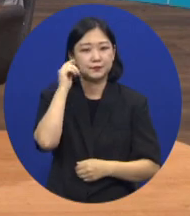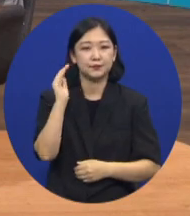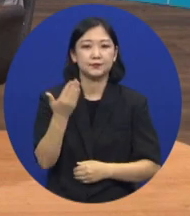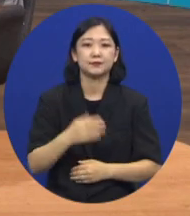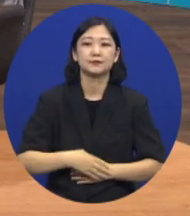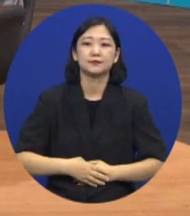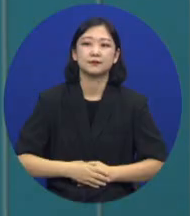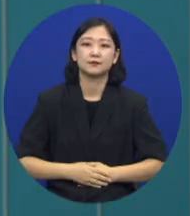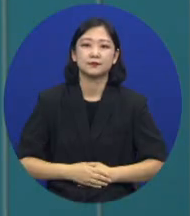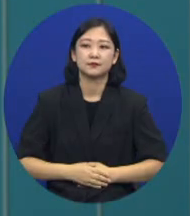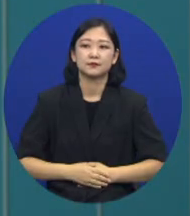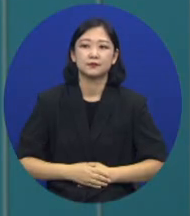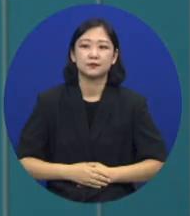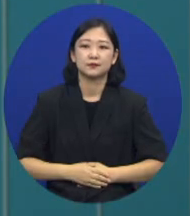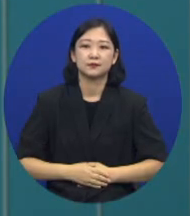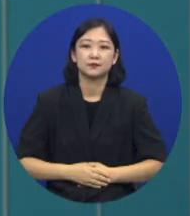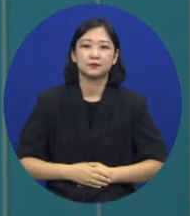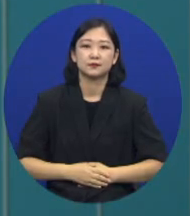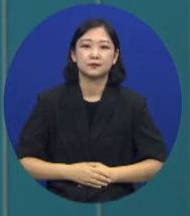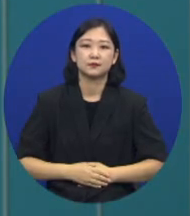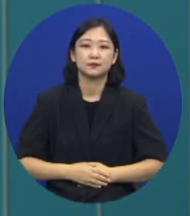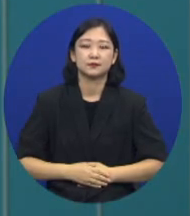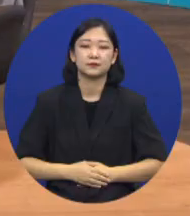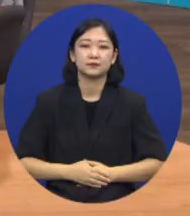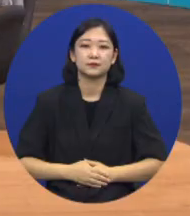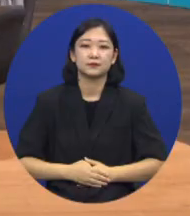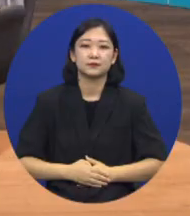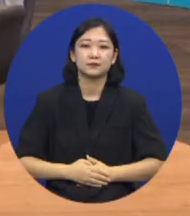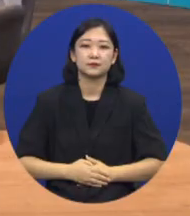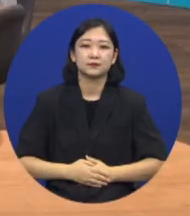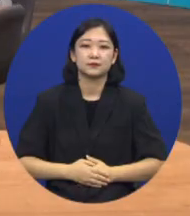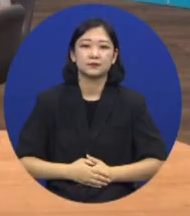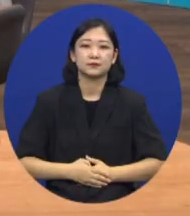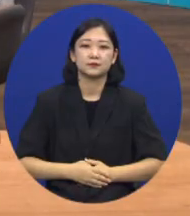된다고 생각합니다 네 오늘 말씀 고맙습니다